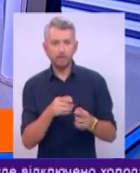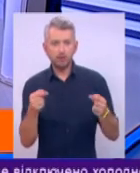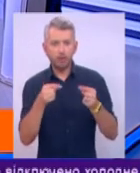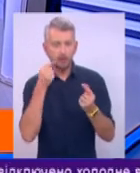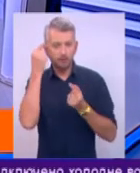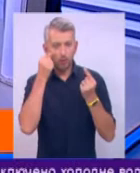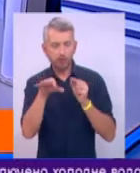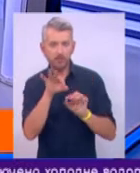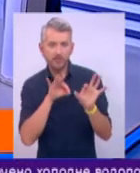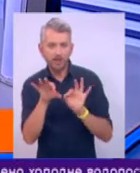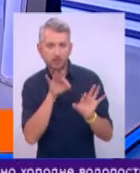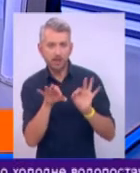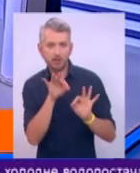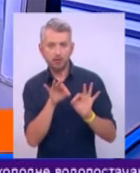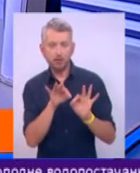психологічний відбір, хоча б